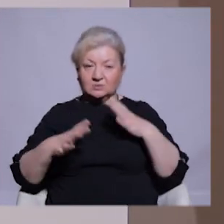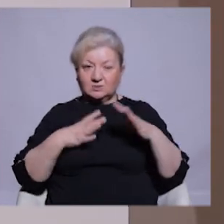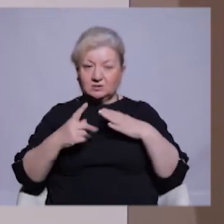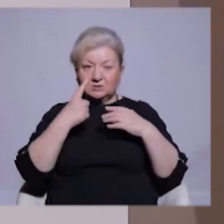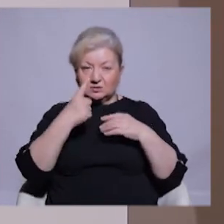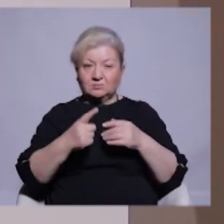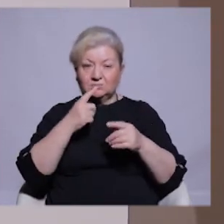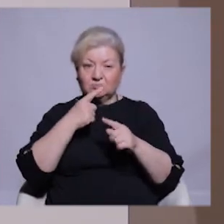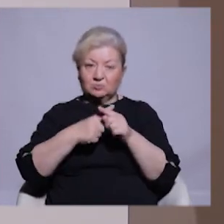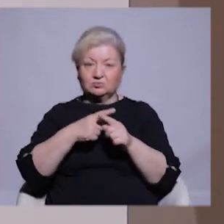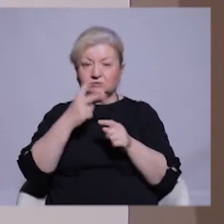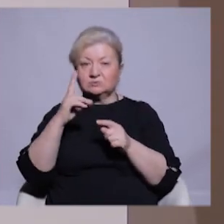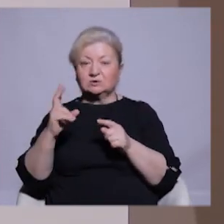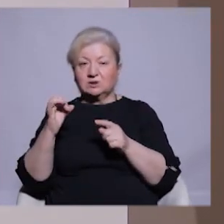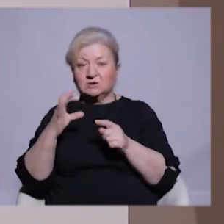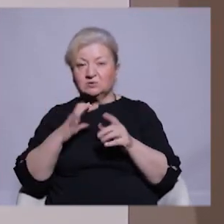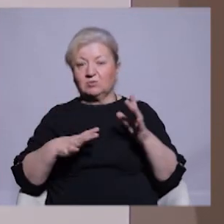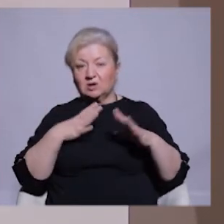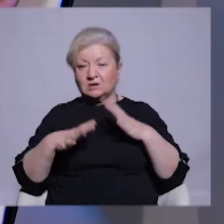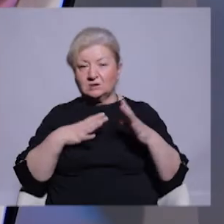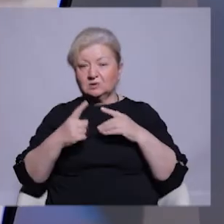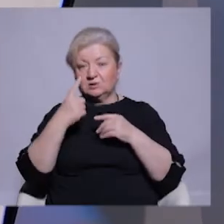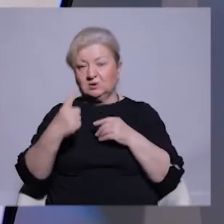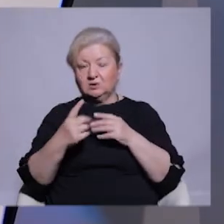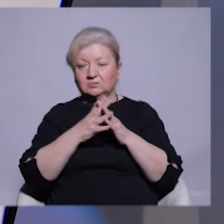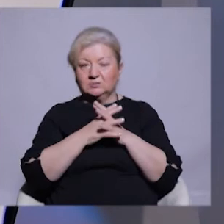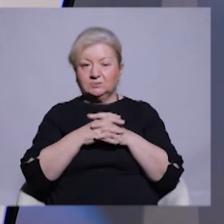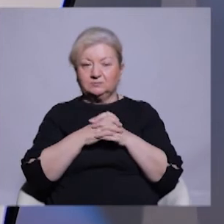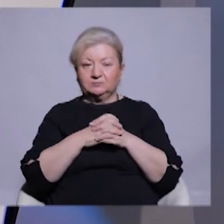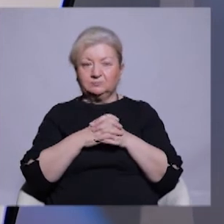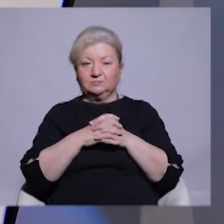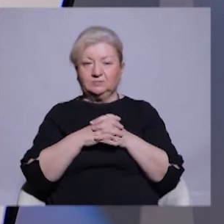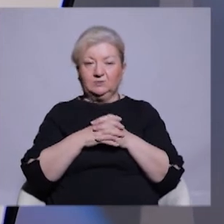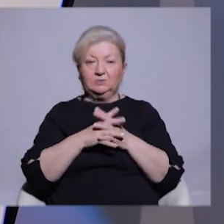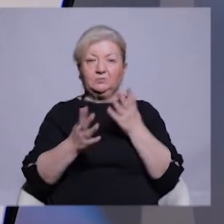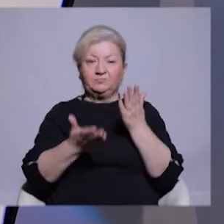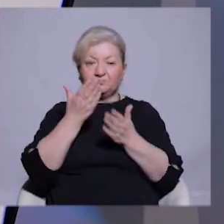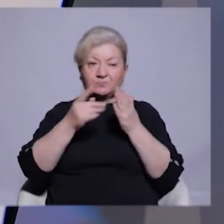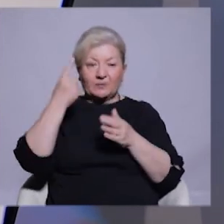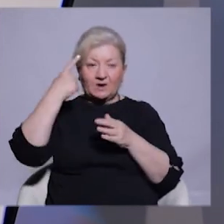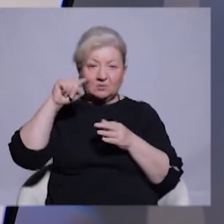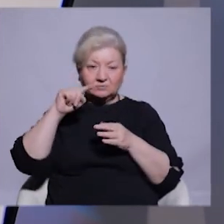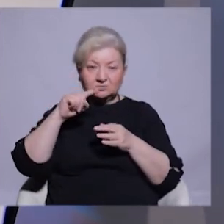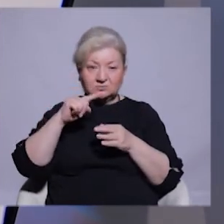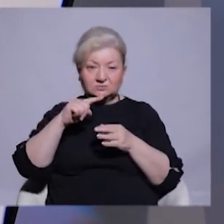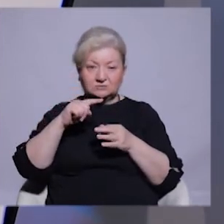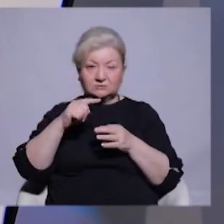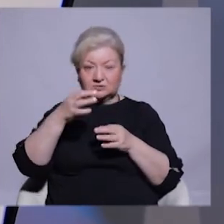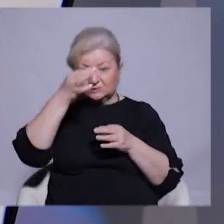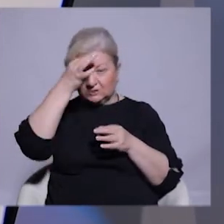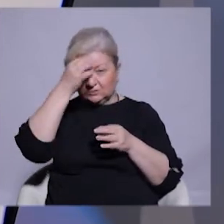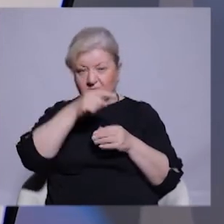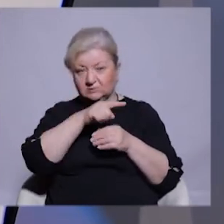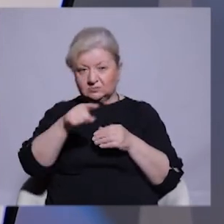გრავიტაციული 1 პლუს კინეტიკური ენერგია 1. თუ ჩვენ ამოცანის სპეციფიკას